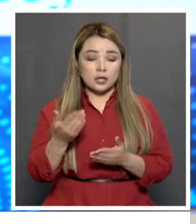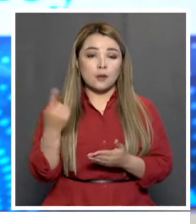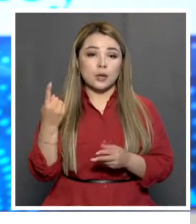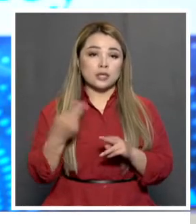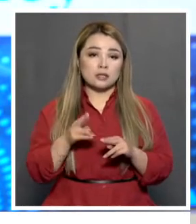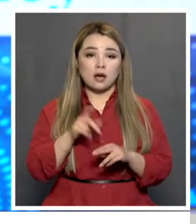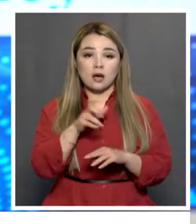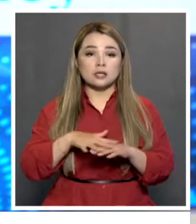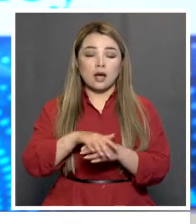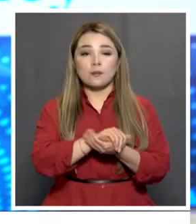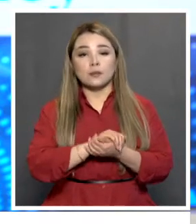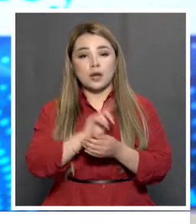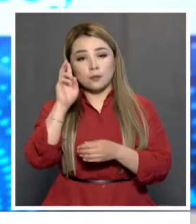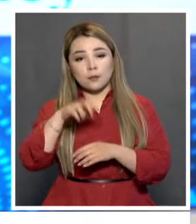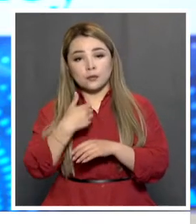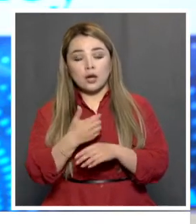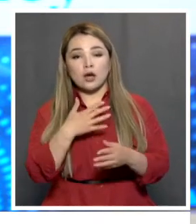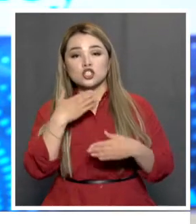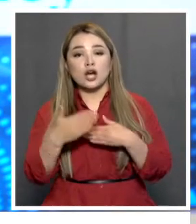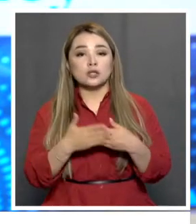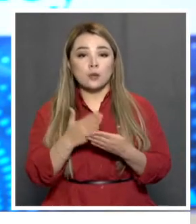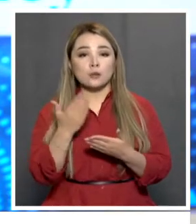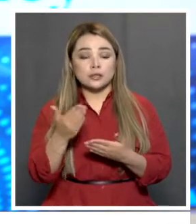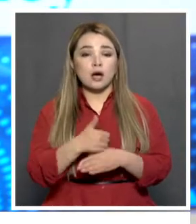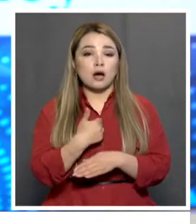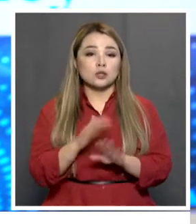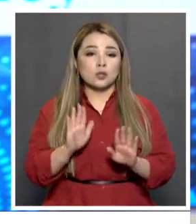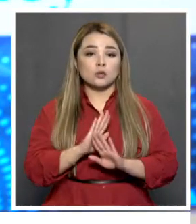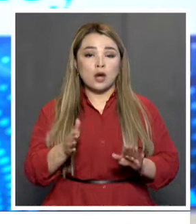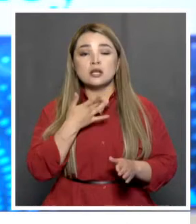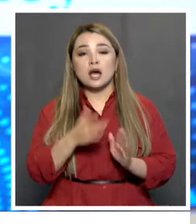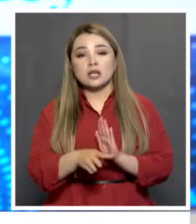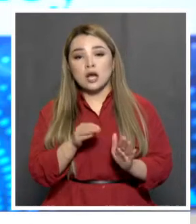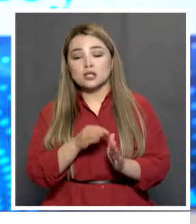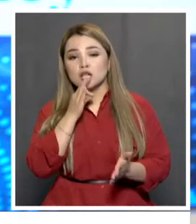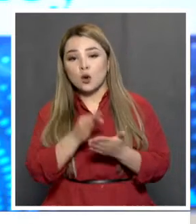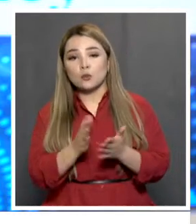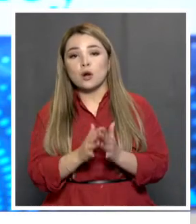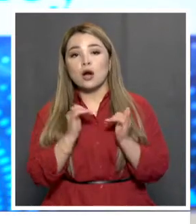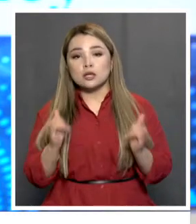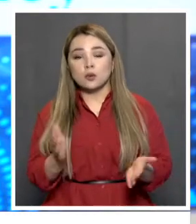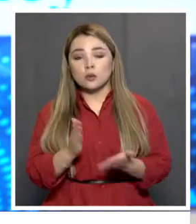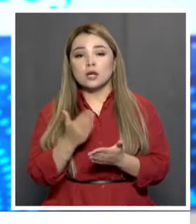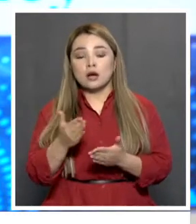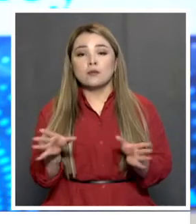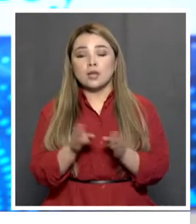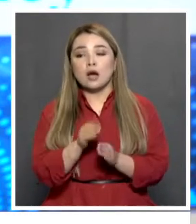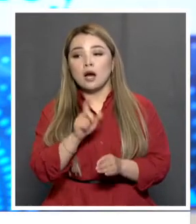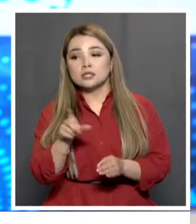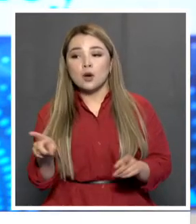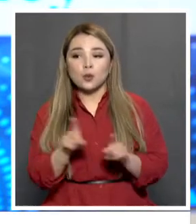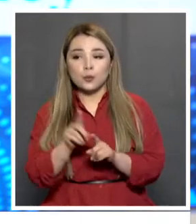Біріншіден халық пен биліктің жақындасуы, әкім ғана емес сайлаушылардың да жауапкершілігін артуы, қатардағы